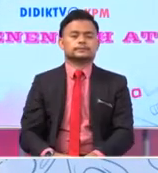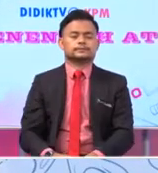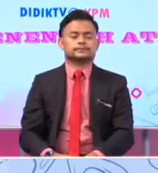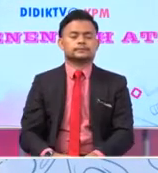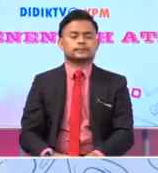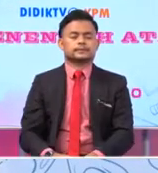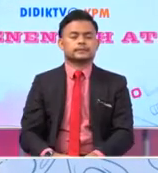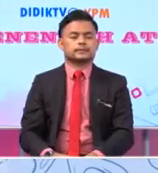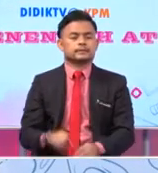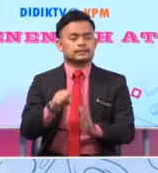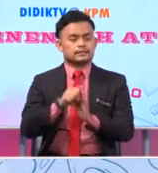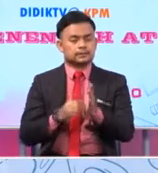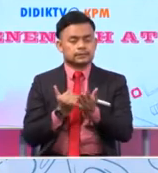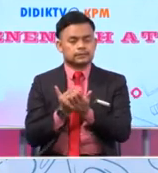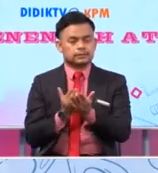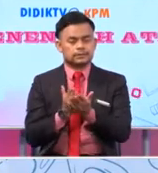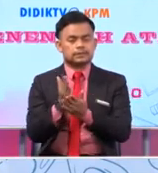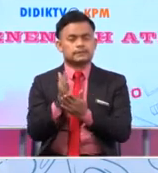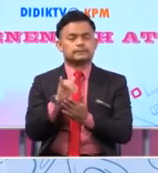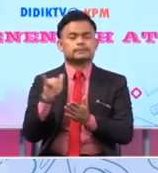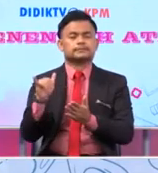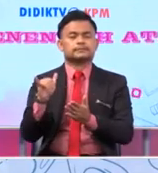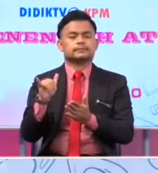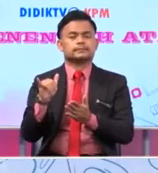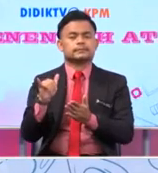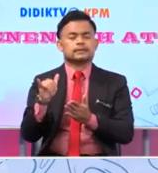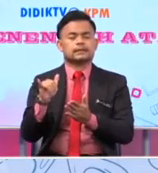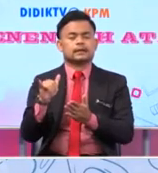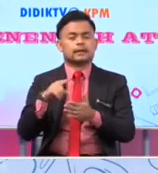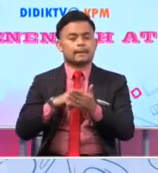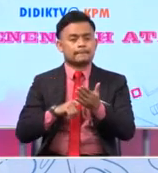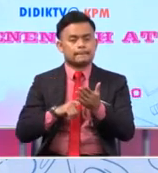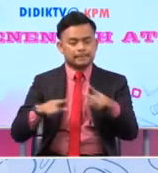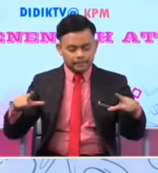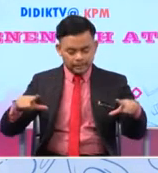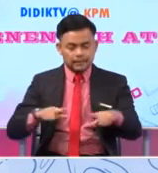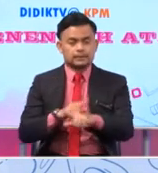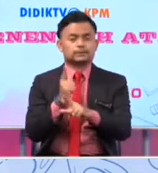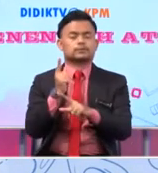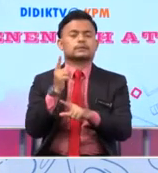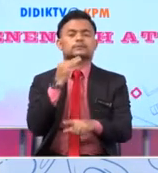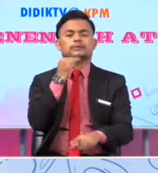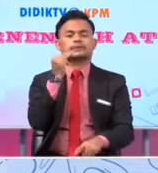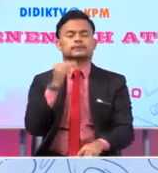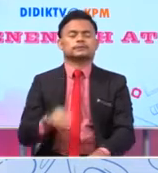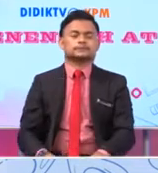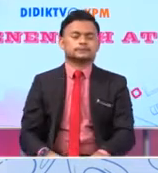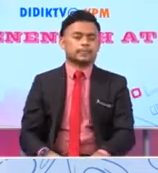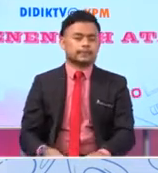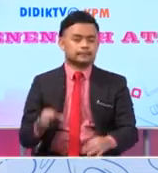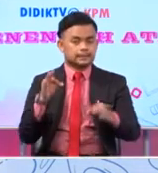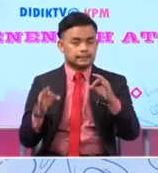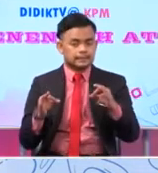Mira lakukan kalau untuk perlakuan pula billing iradah terlanggar kritis seseorang itu kalau